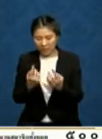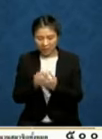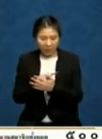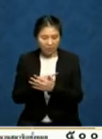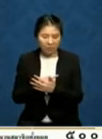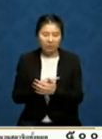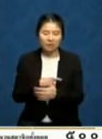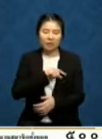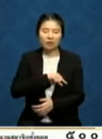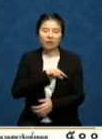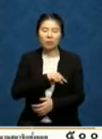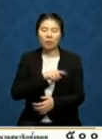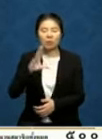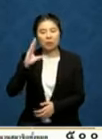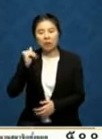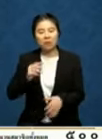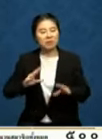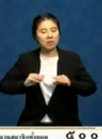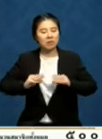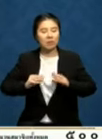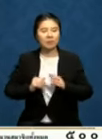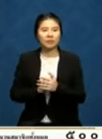นและถูกทารุณกรรมจนเสียชีวิต